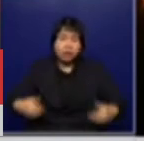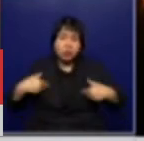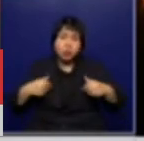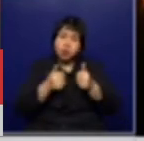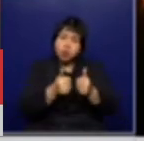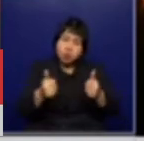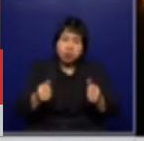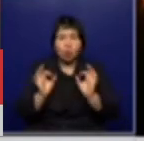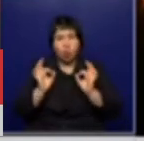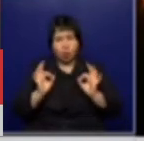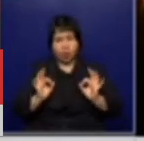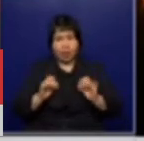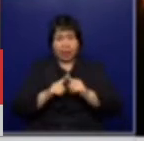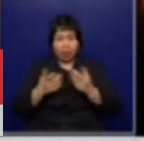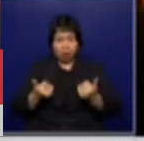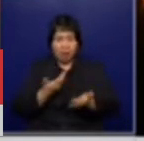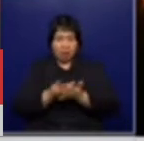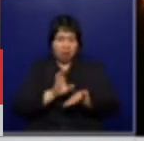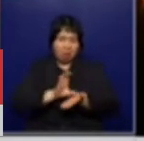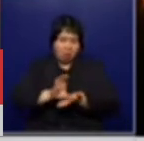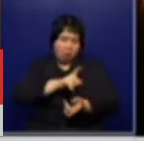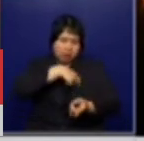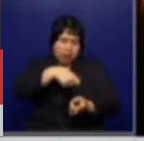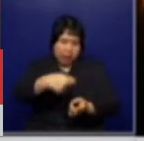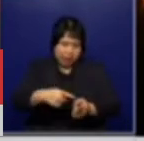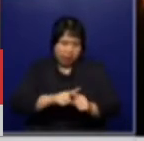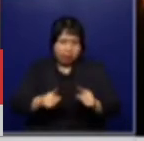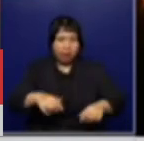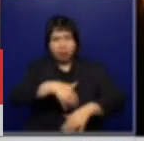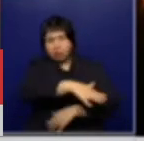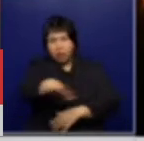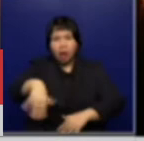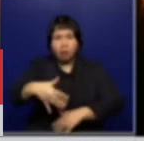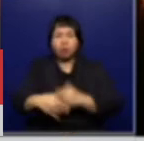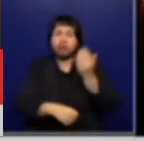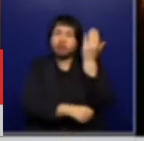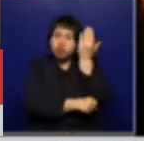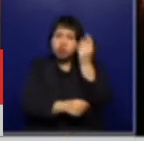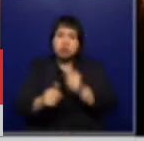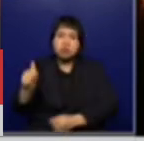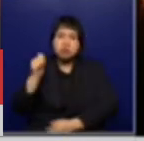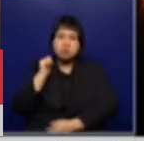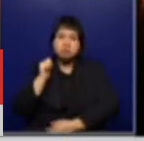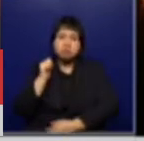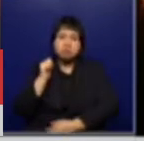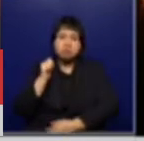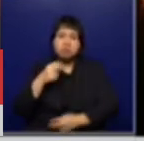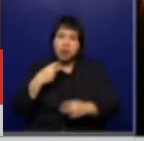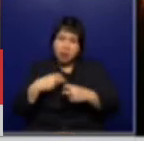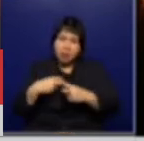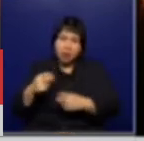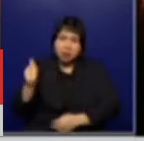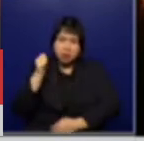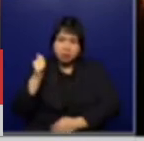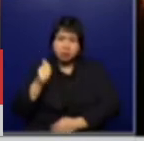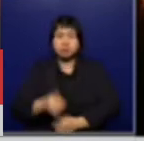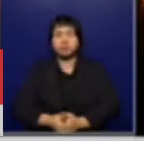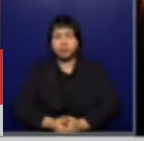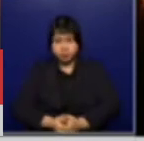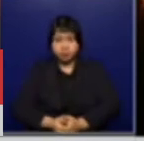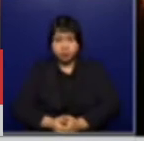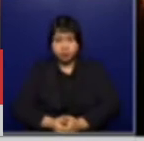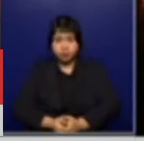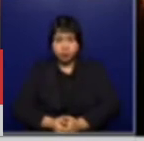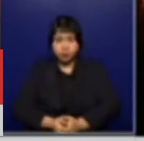าศาลพี่น้องประชาชนก็ยังจนอยู่ยังลำบากอยู่ท่านประธานที่เคาร